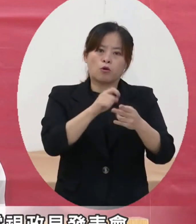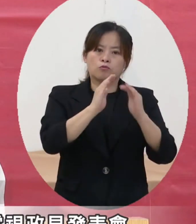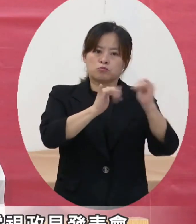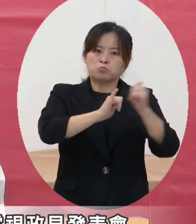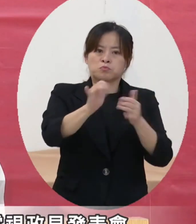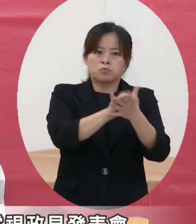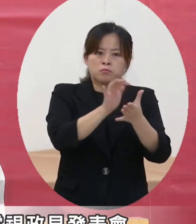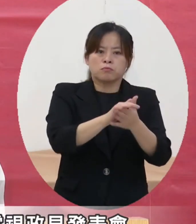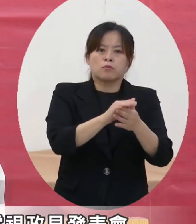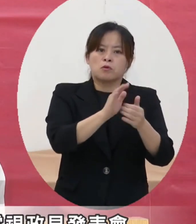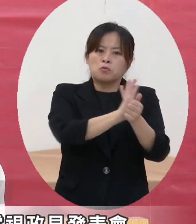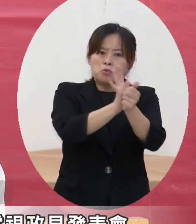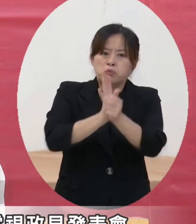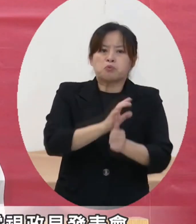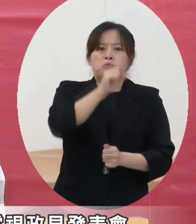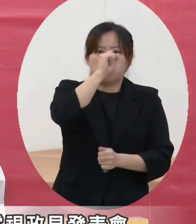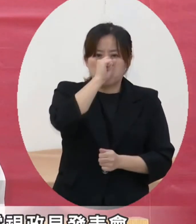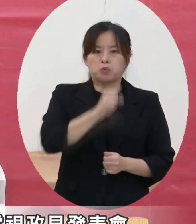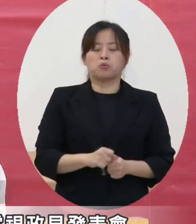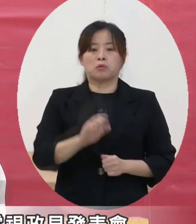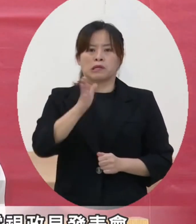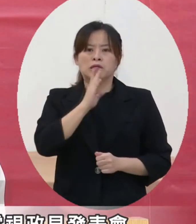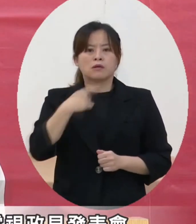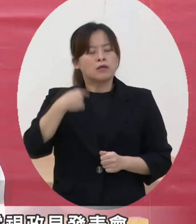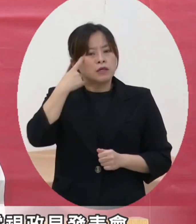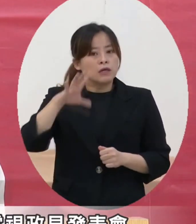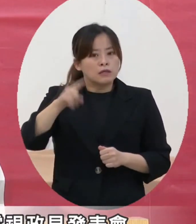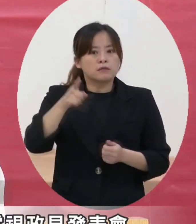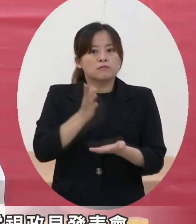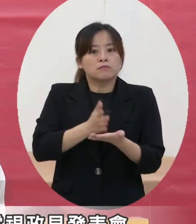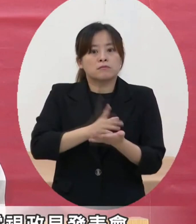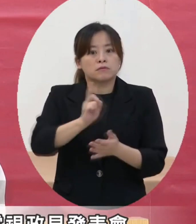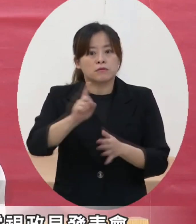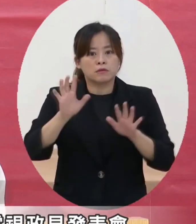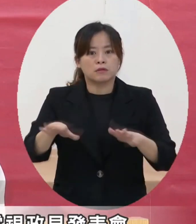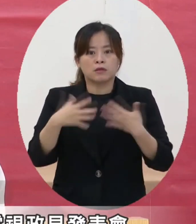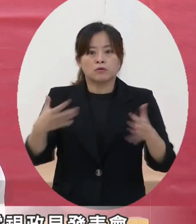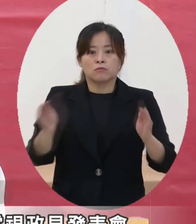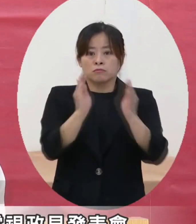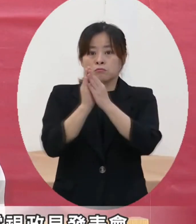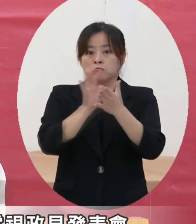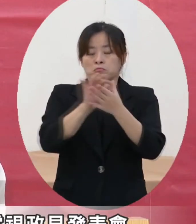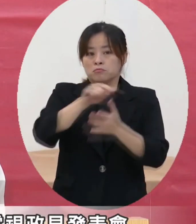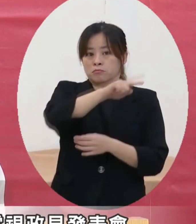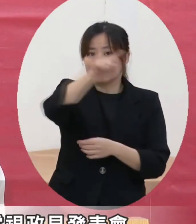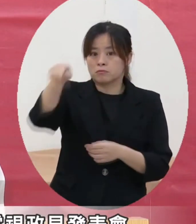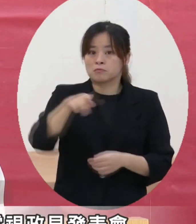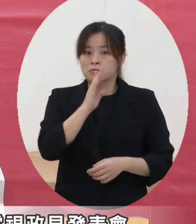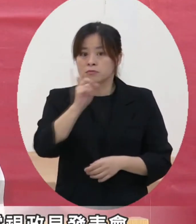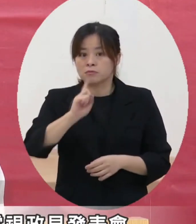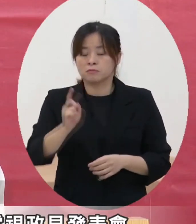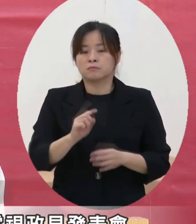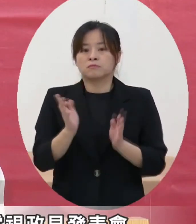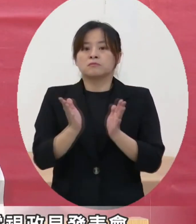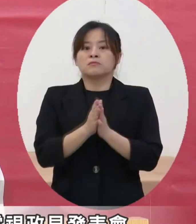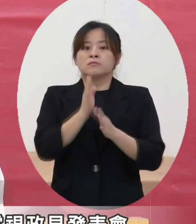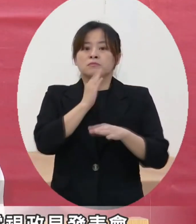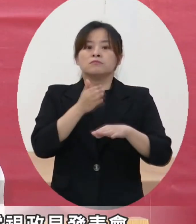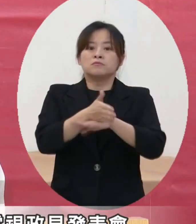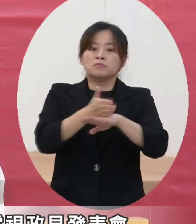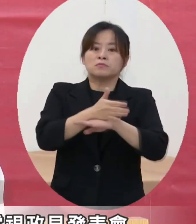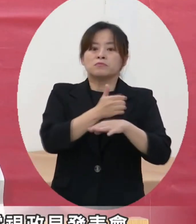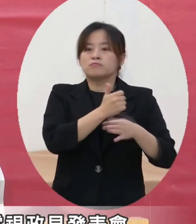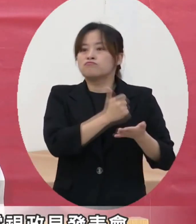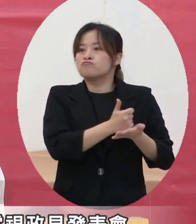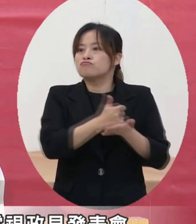们更加的善待。但是我想首先讲，现在非常多的桃园的朋友们都是搭这个交通运